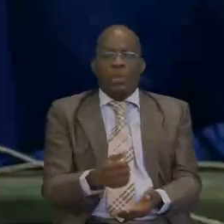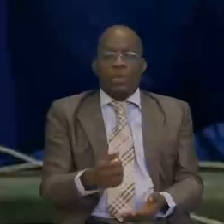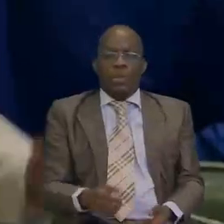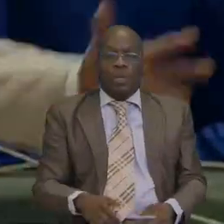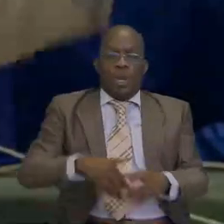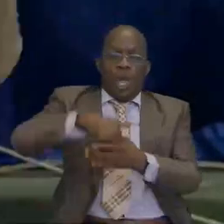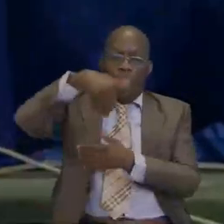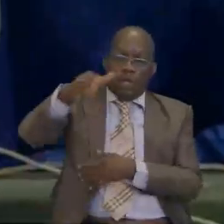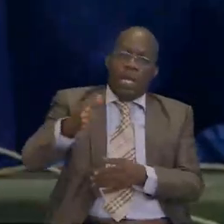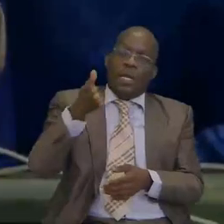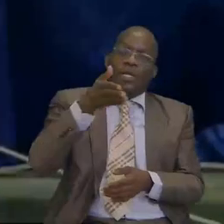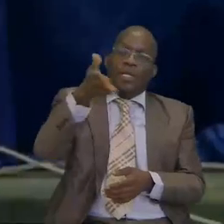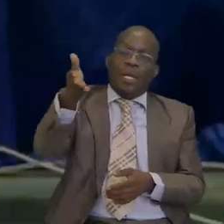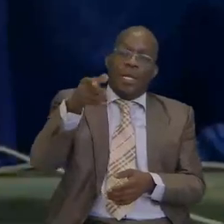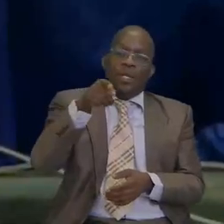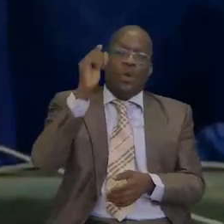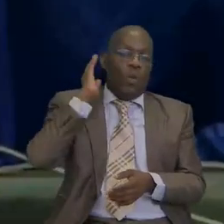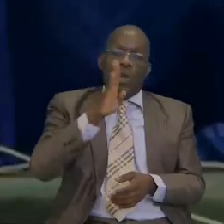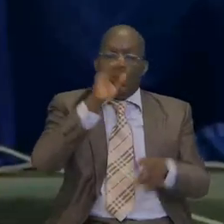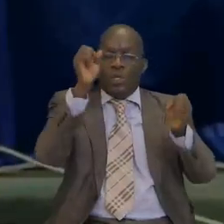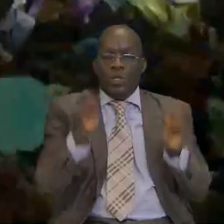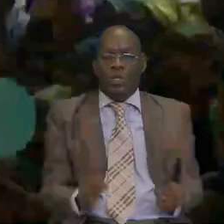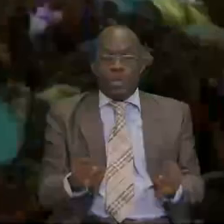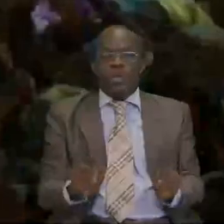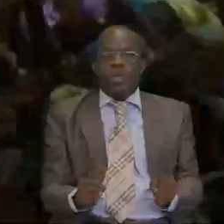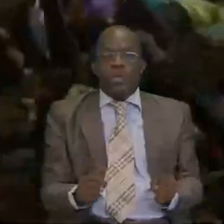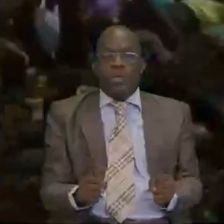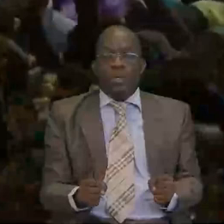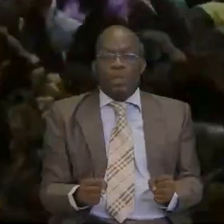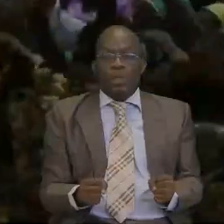fort. Oh Dieu, là-bas, tu seras fort.